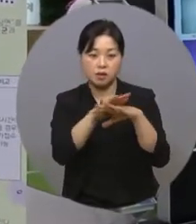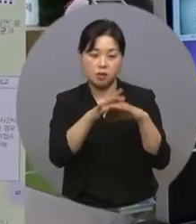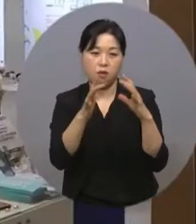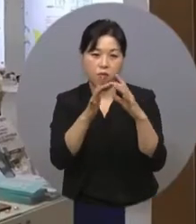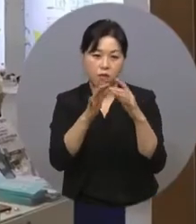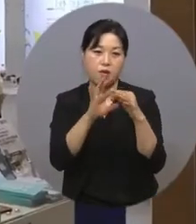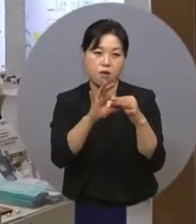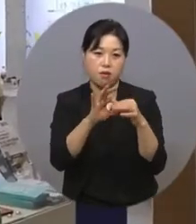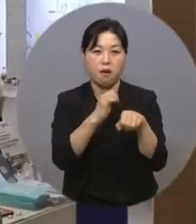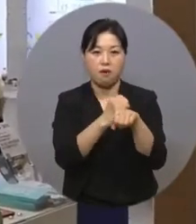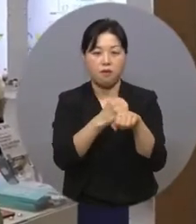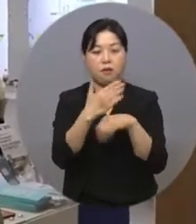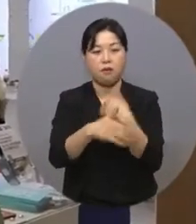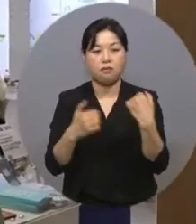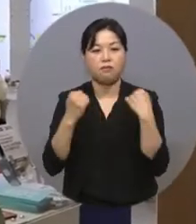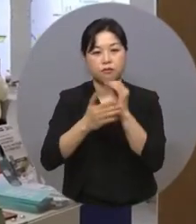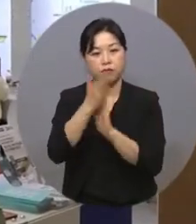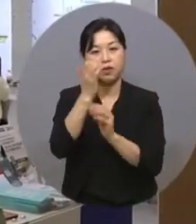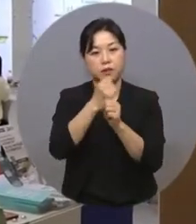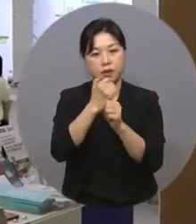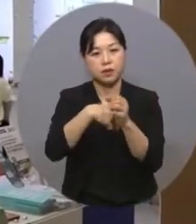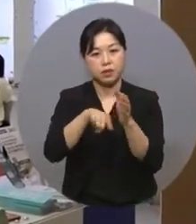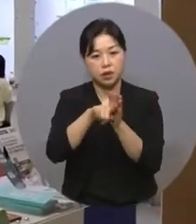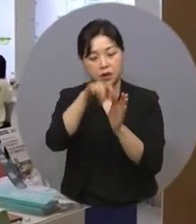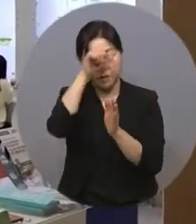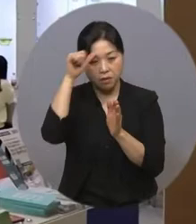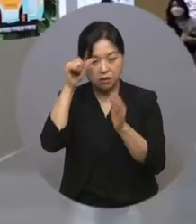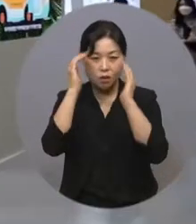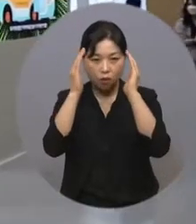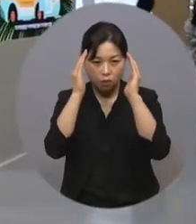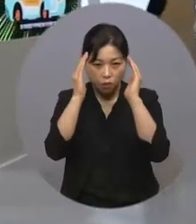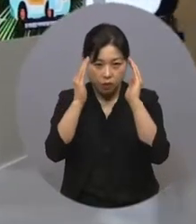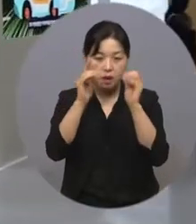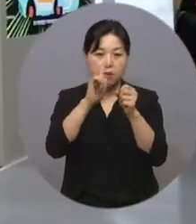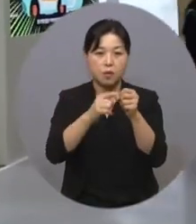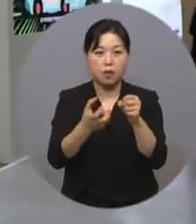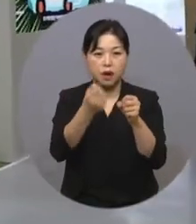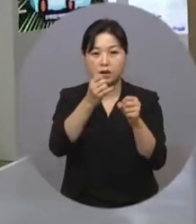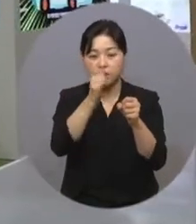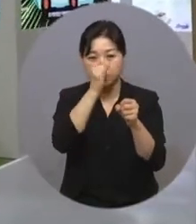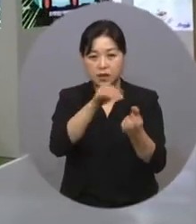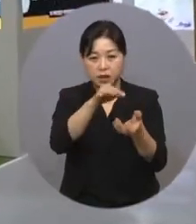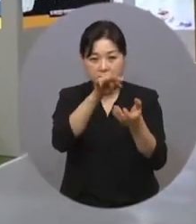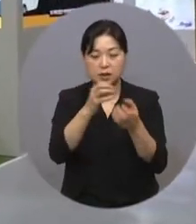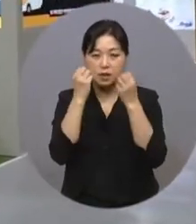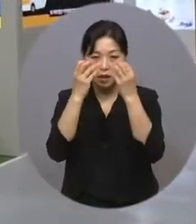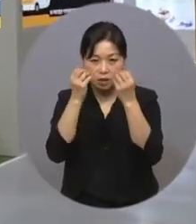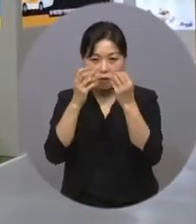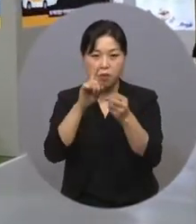위해 평생학습이 추구해야 할 가치와 새로운 도전을 다짐했습니다.